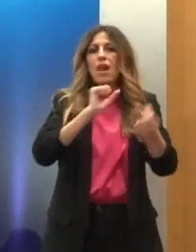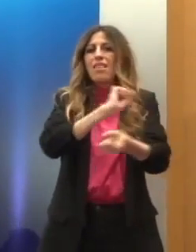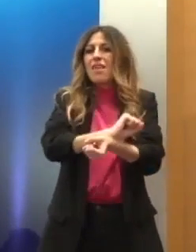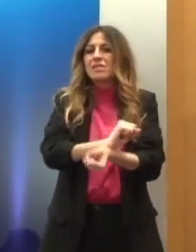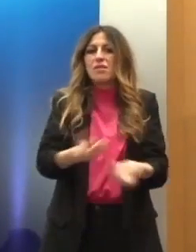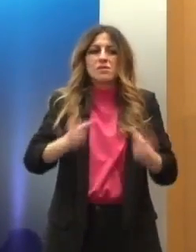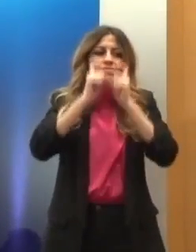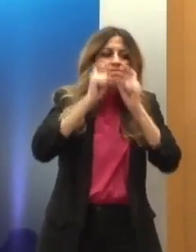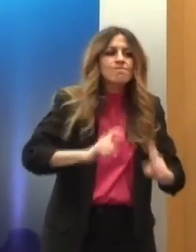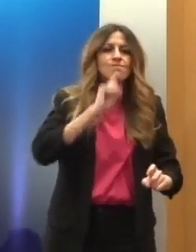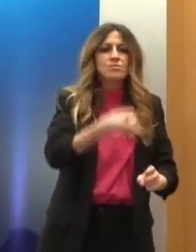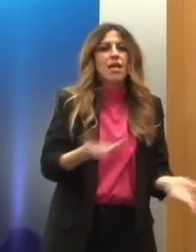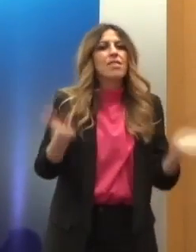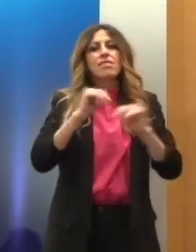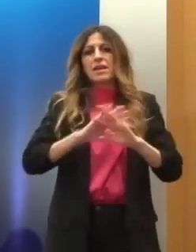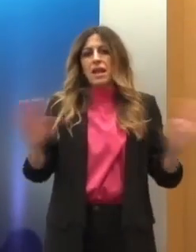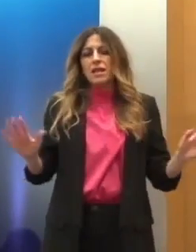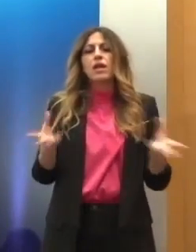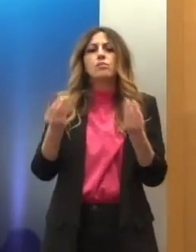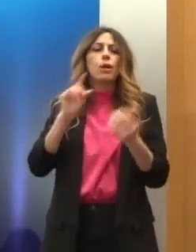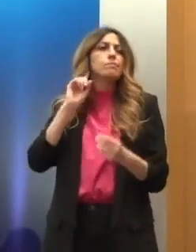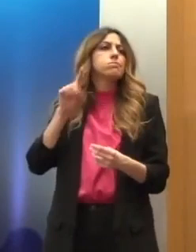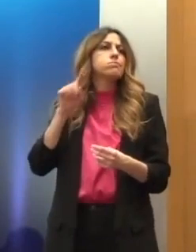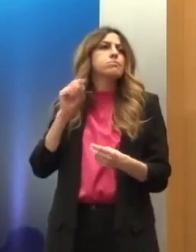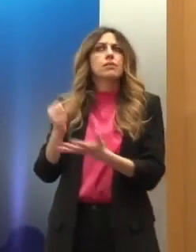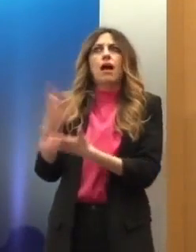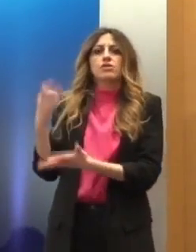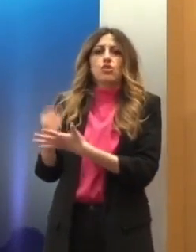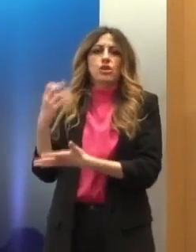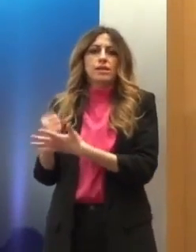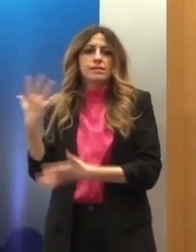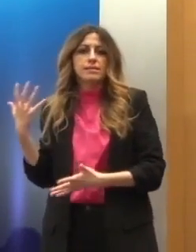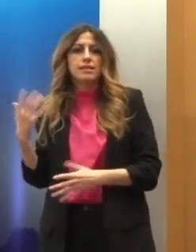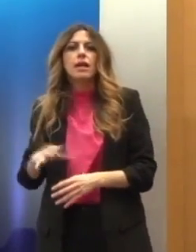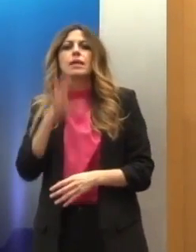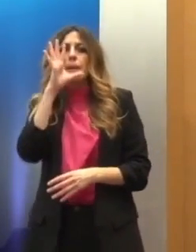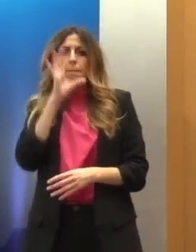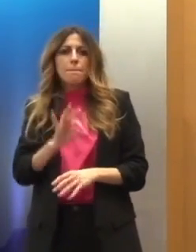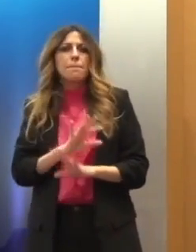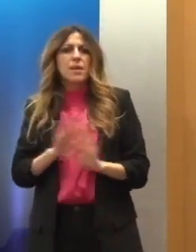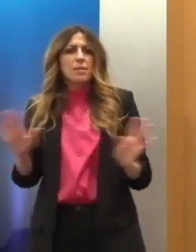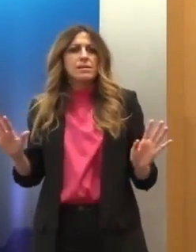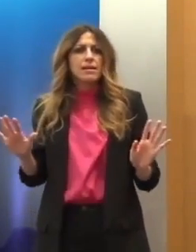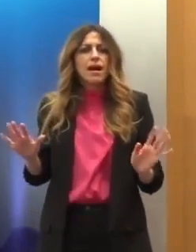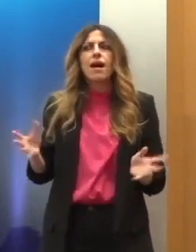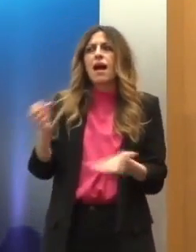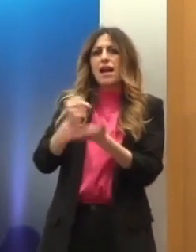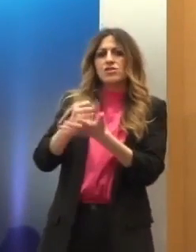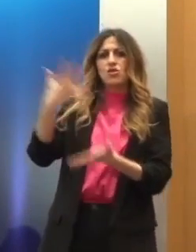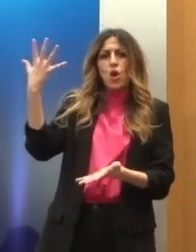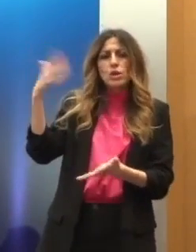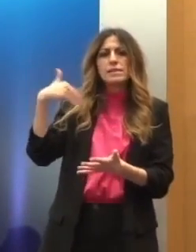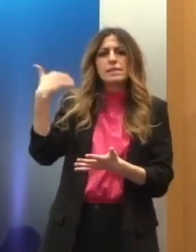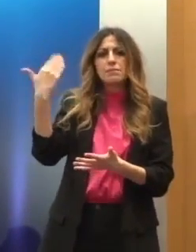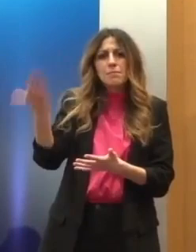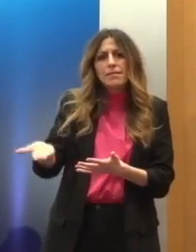που δεν αντιλαμβάνονται τη σημασία αυτών των αξιολογήσεων, οι οποίες πράγματι εγείρουν και δυσκολίες, μας βάζουν όντως εμπελάδες.